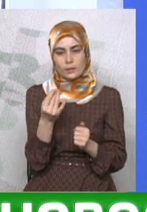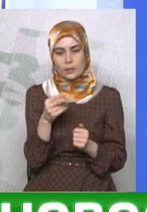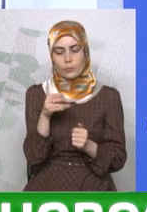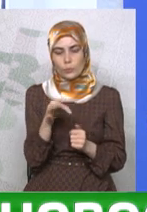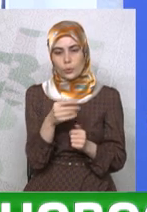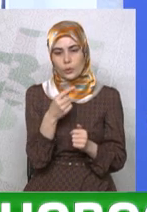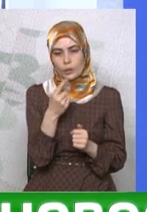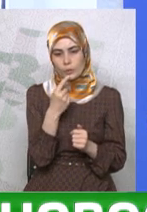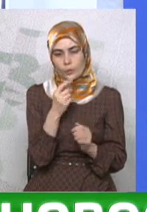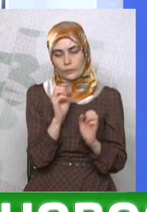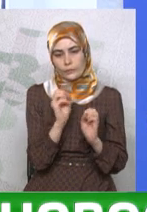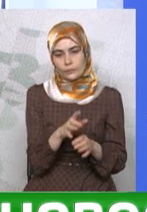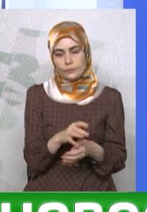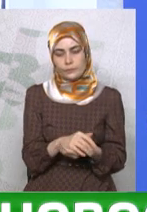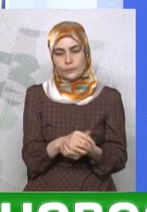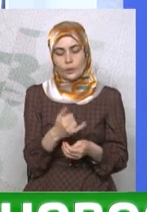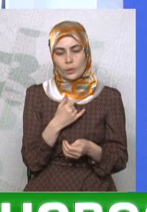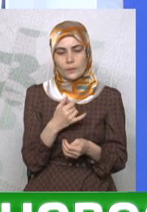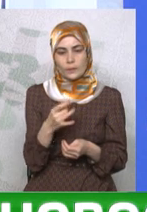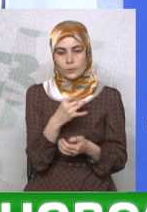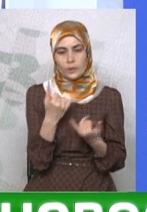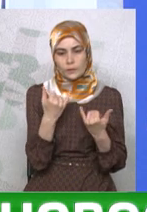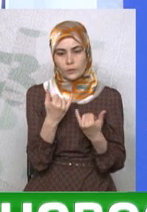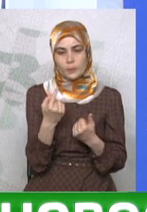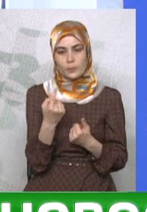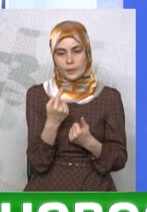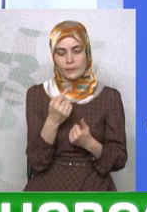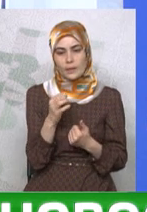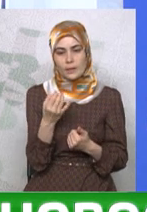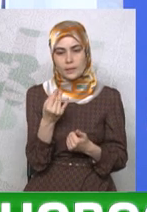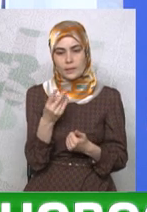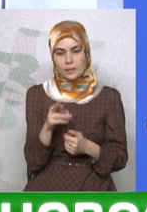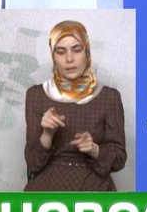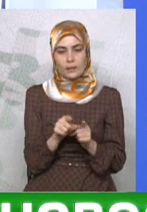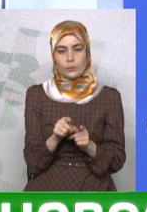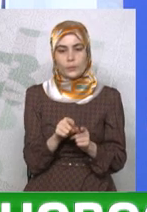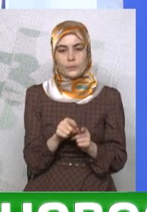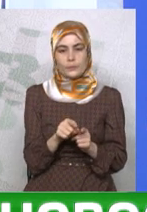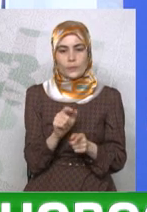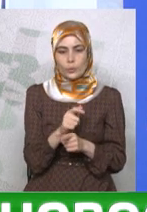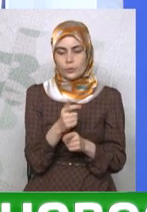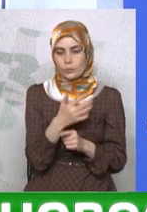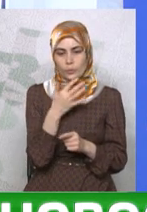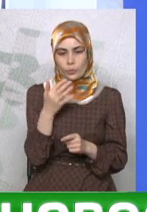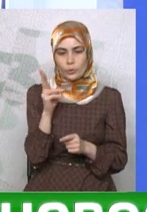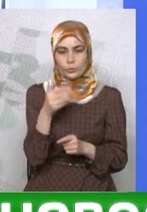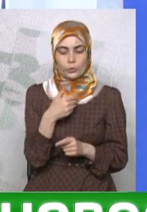сдаче донорской крови. Вот у нас в республике сегодня проходит первая такая акция. Очень много